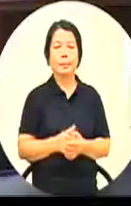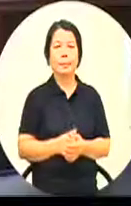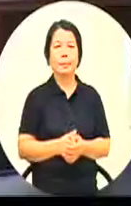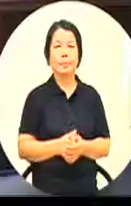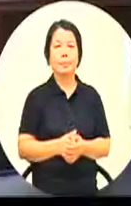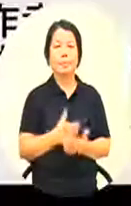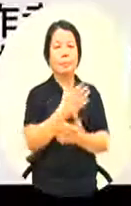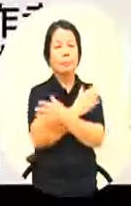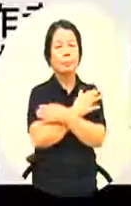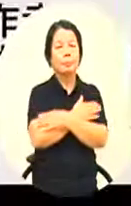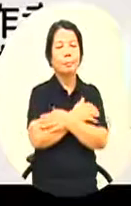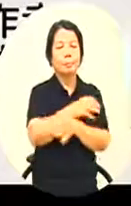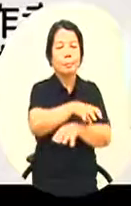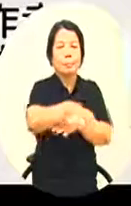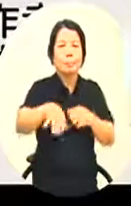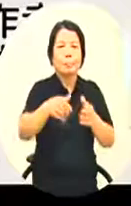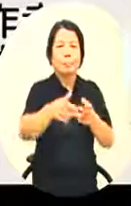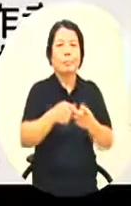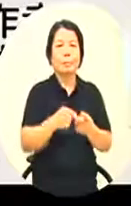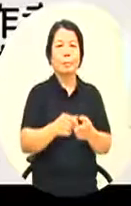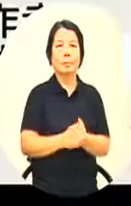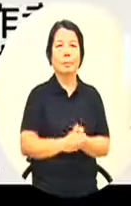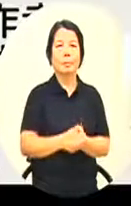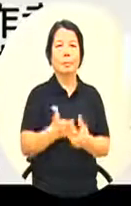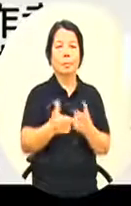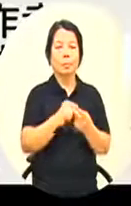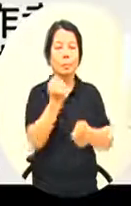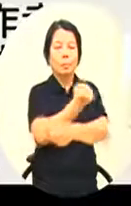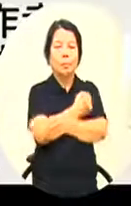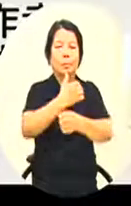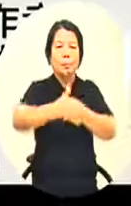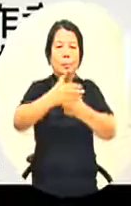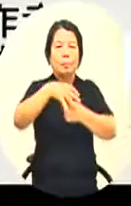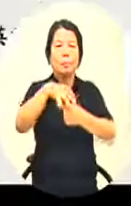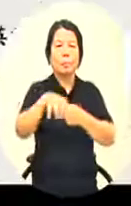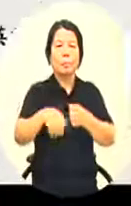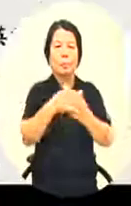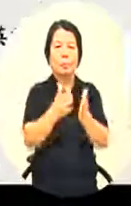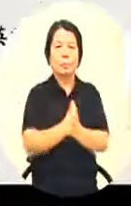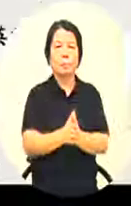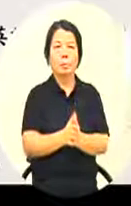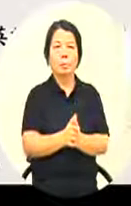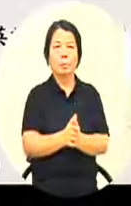环境、福利条劳动条件，这个可能也跟劳保局有关系，我今天不提，我要提一个